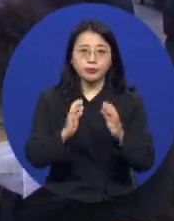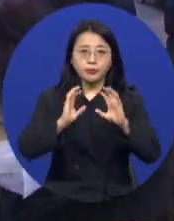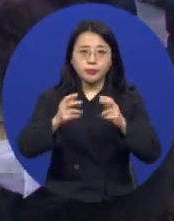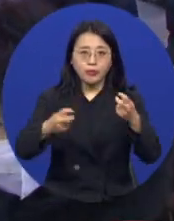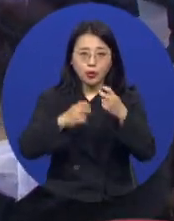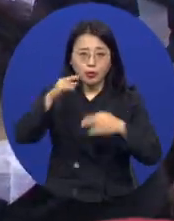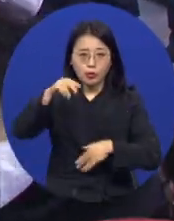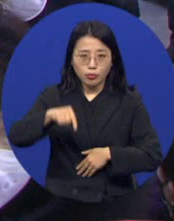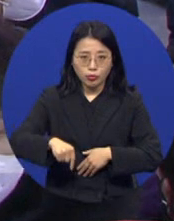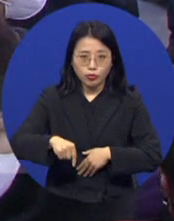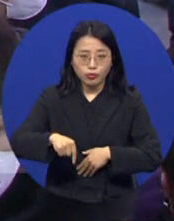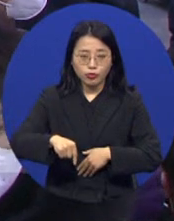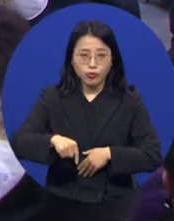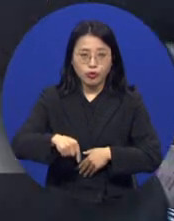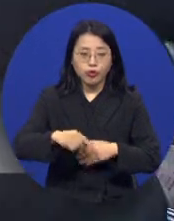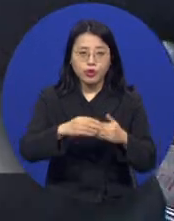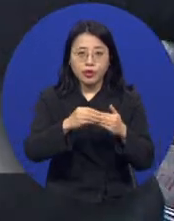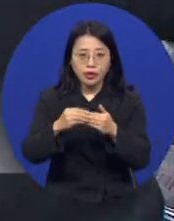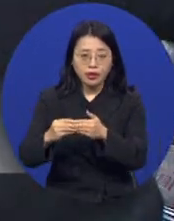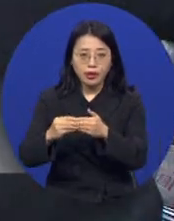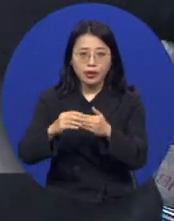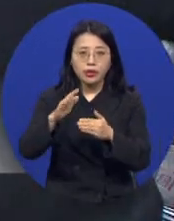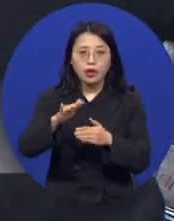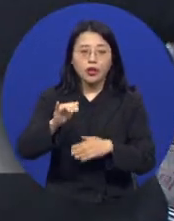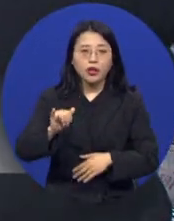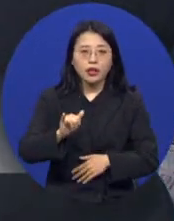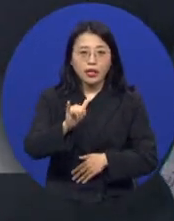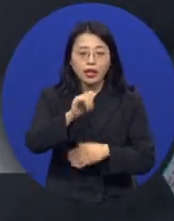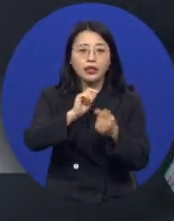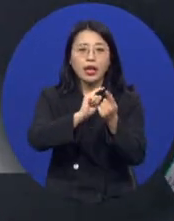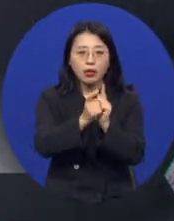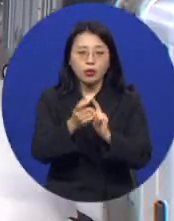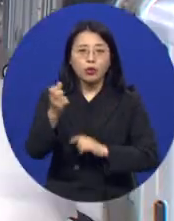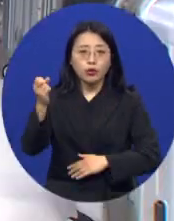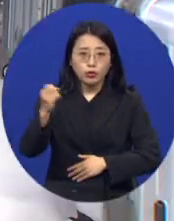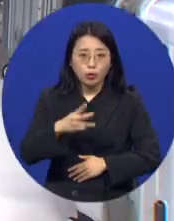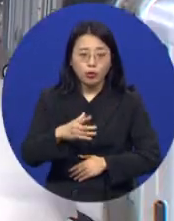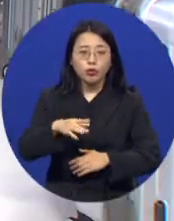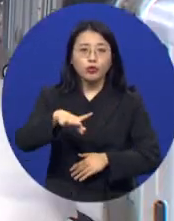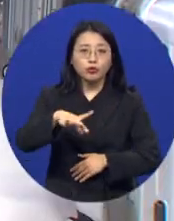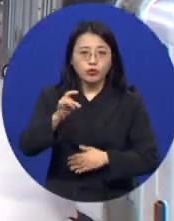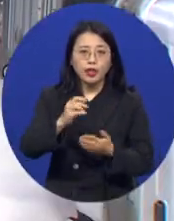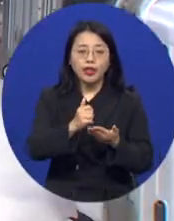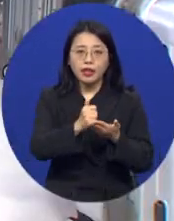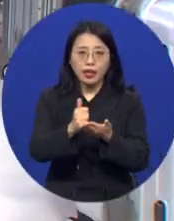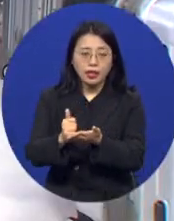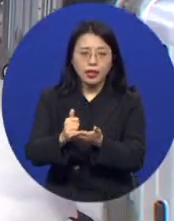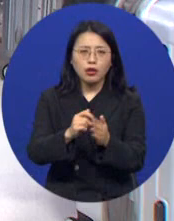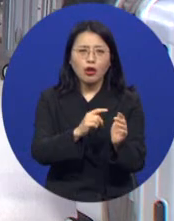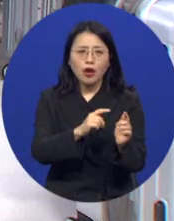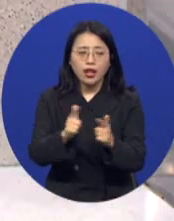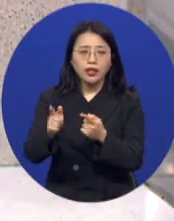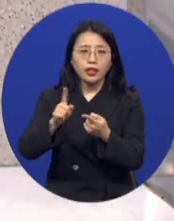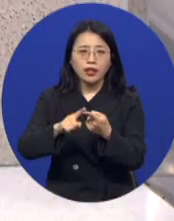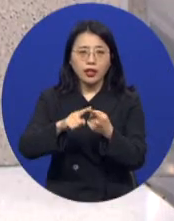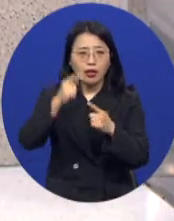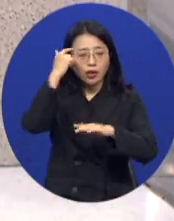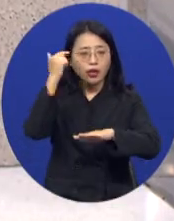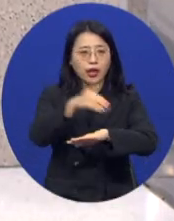국토교통부가 나서 공항 체류객 대책과 항공사의 결항 승객 안내와 우선 탑승 등 수송 계획을 마련하도록 한